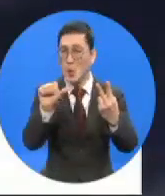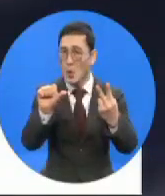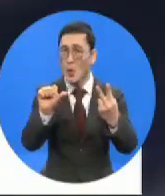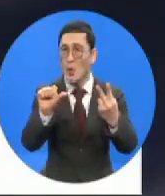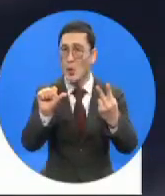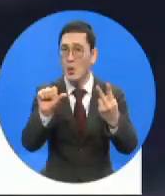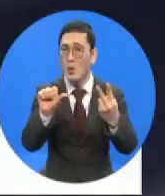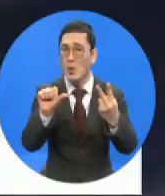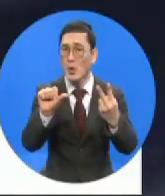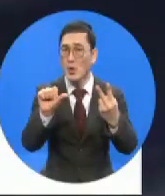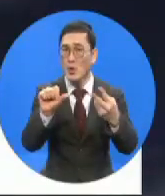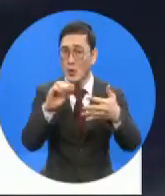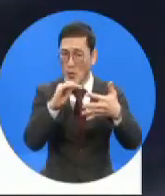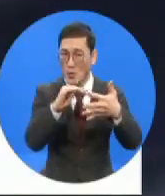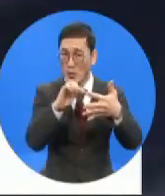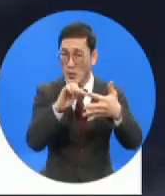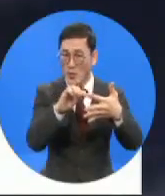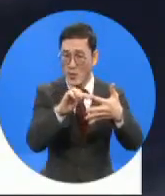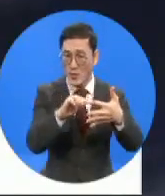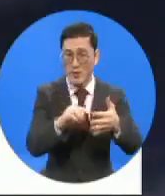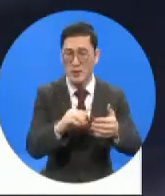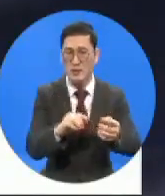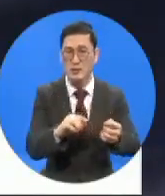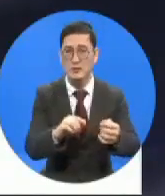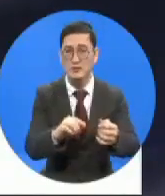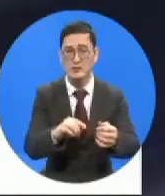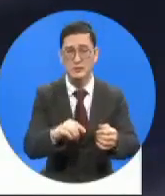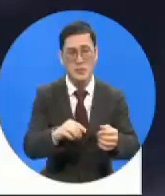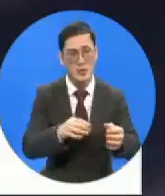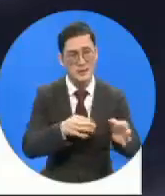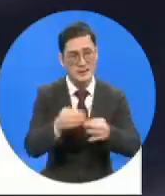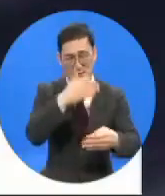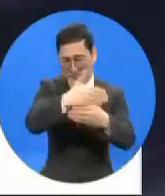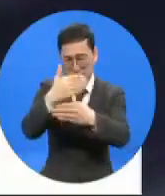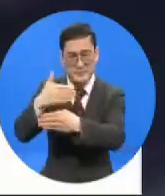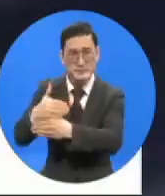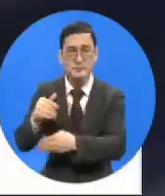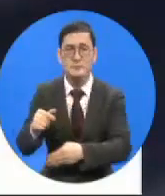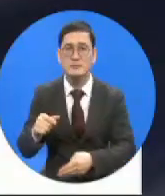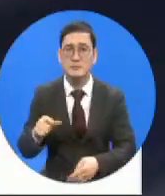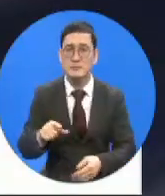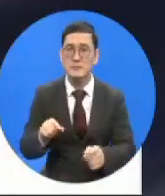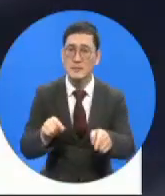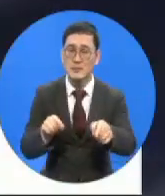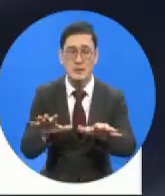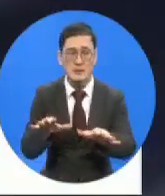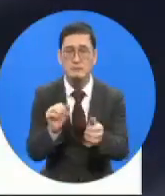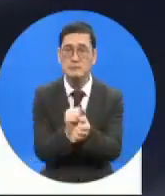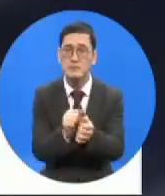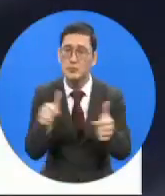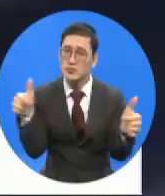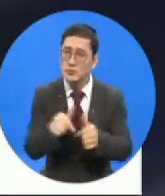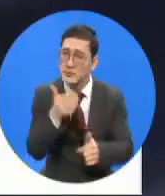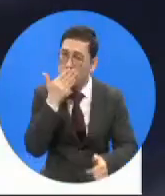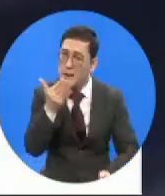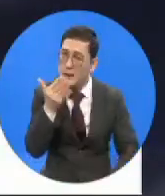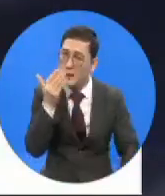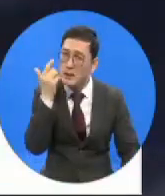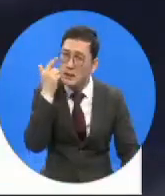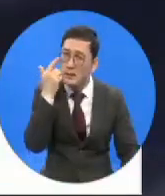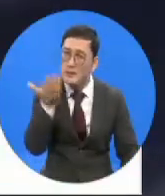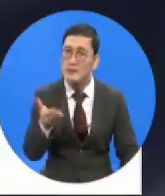감소 추세로 갈 수 있을 것이냐 하는 것인데 지금 사실 겨울철이고 이 발생 양상이 일상 감염에서 굉장히 많은